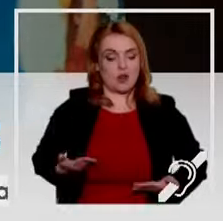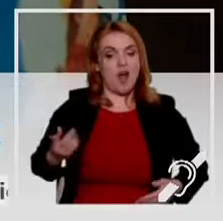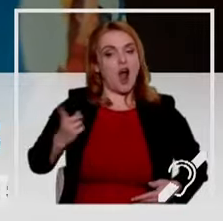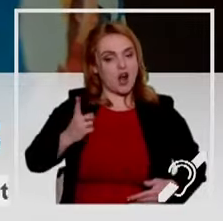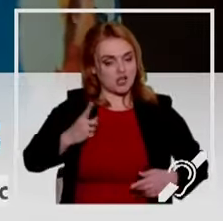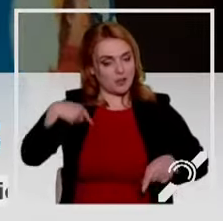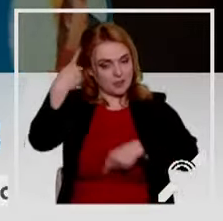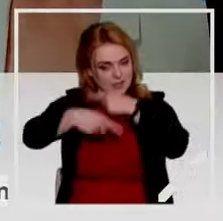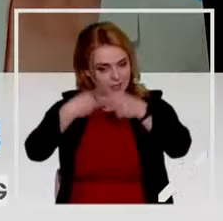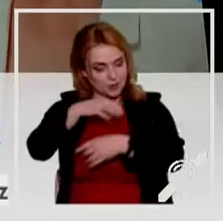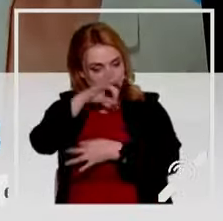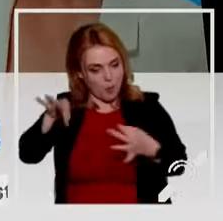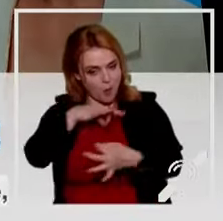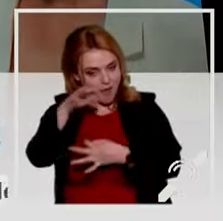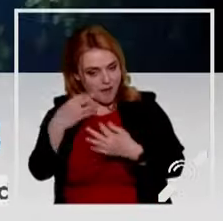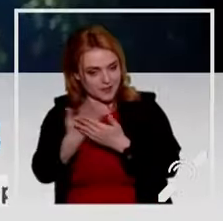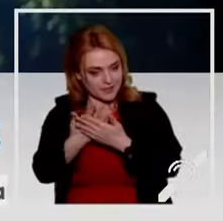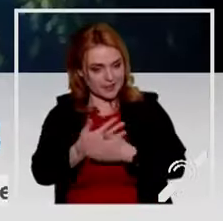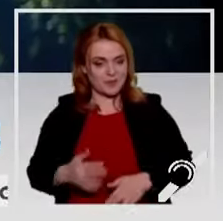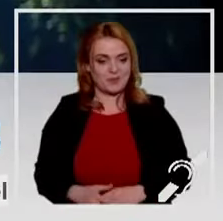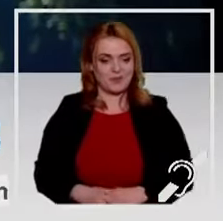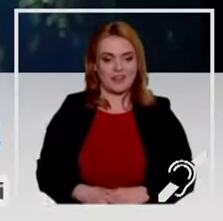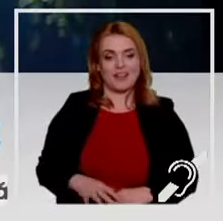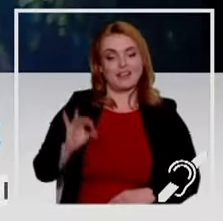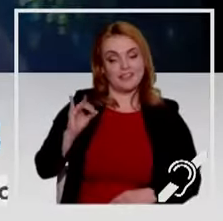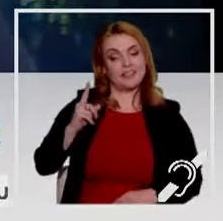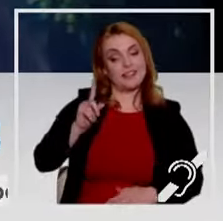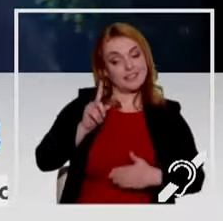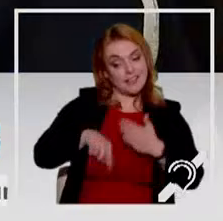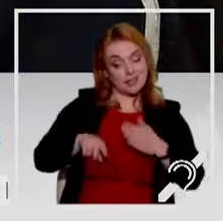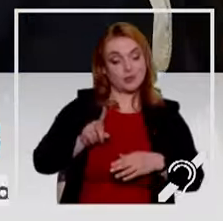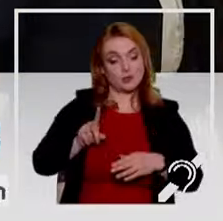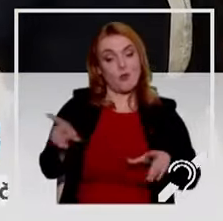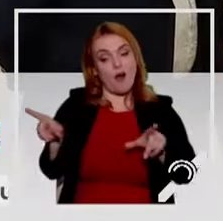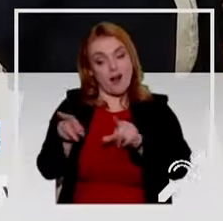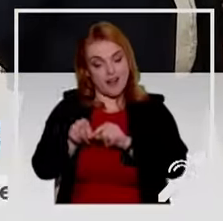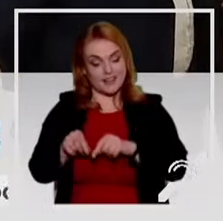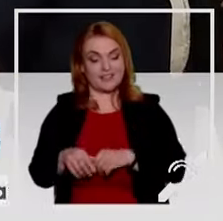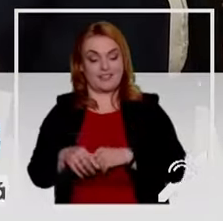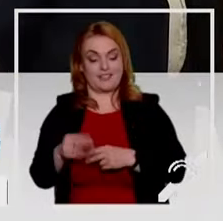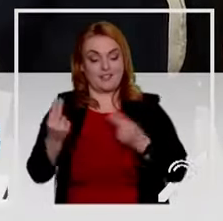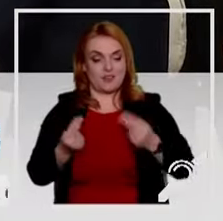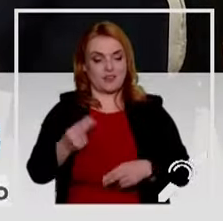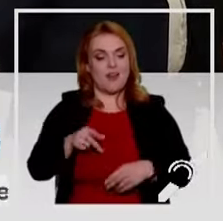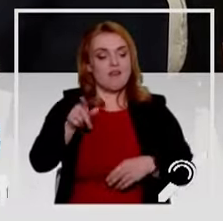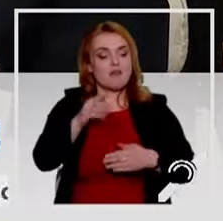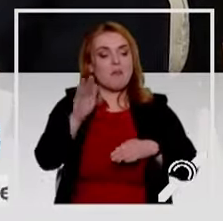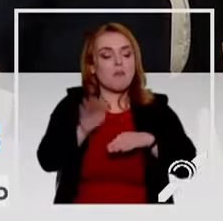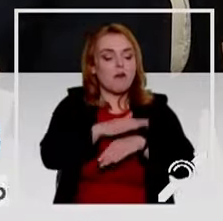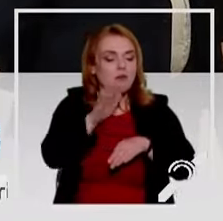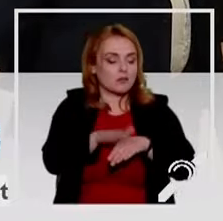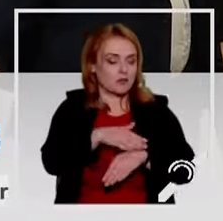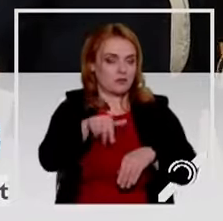următorul proiect cu Adriana. Și sper și cu alți regizori, de ce nu? Pentru că voi încă v-ați păstrat